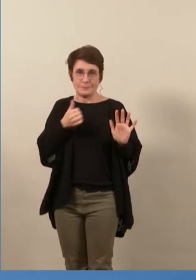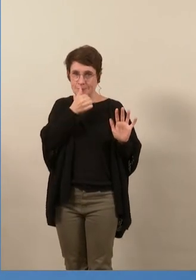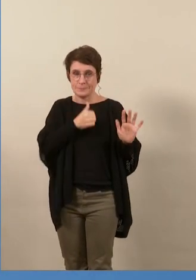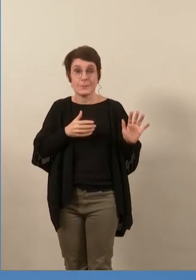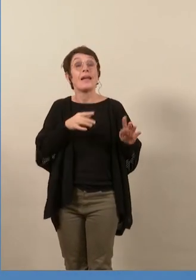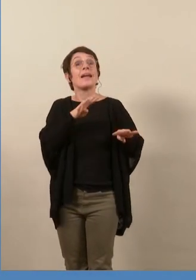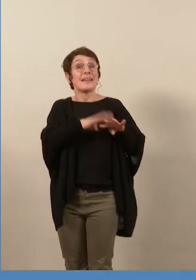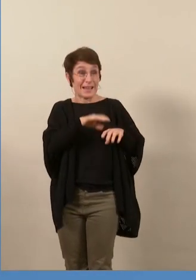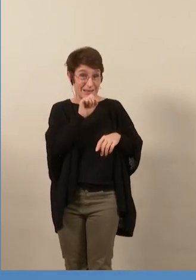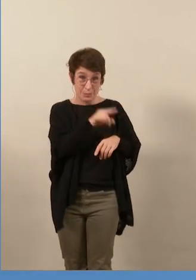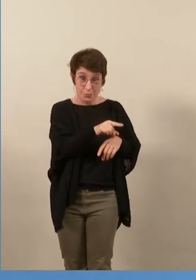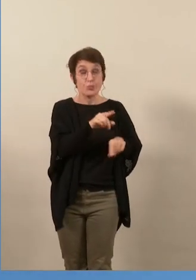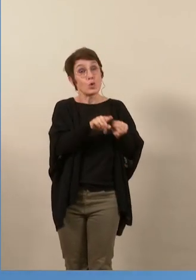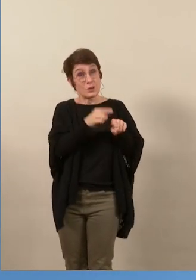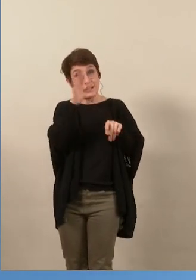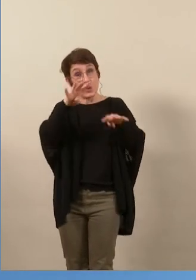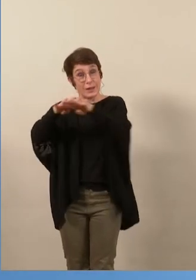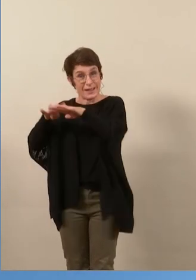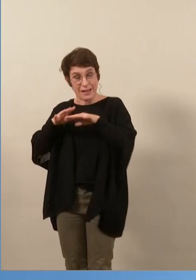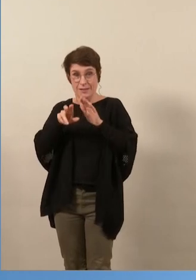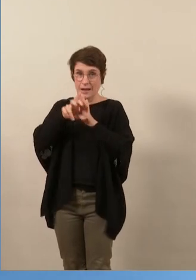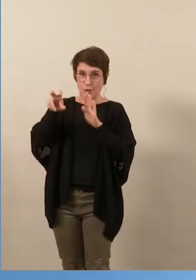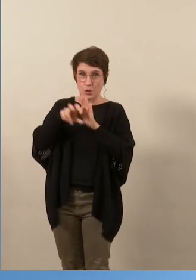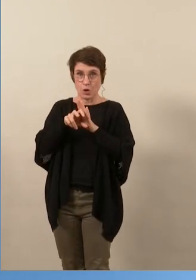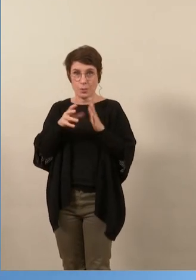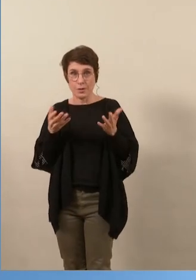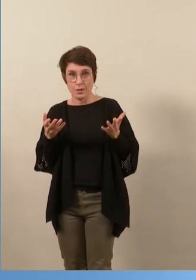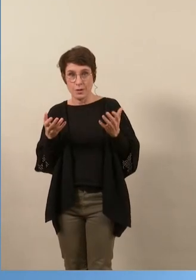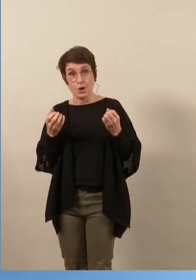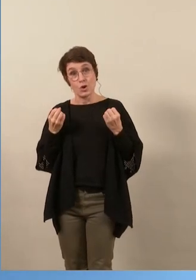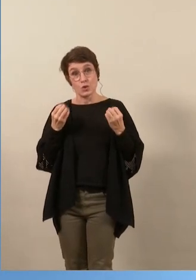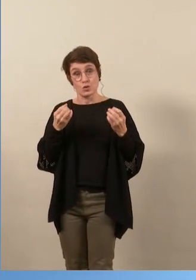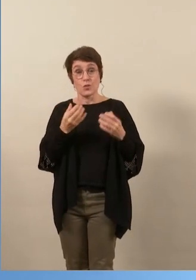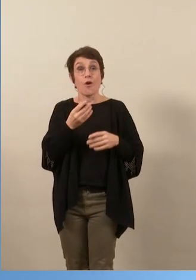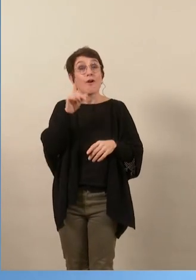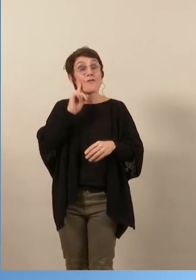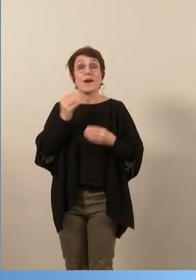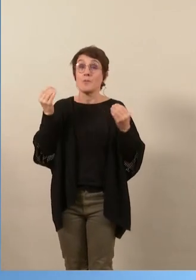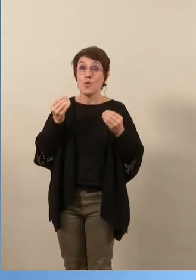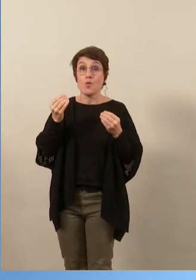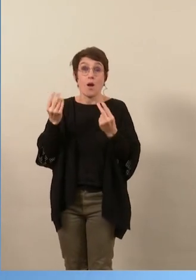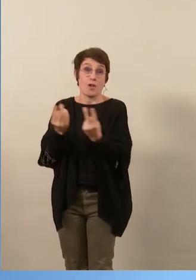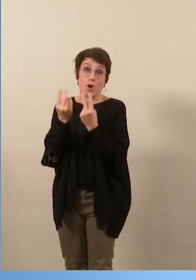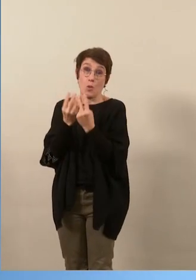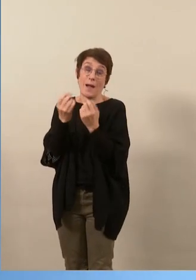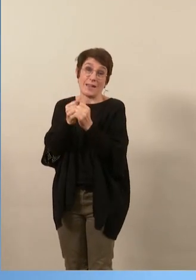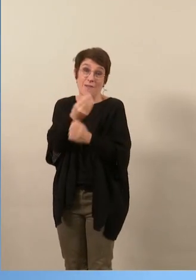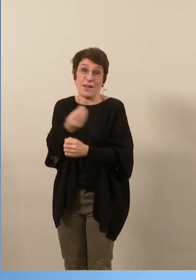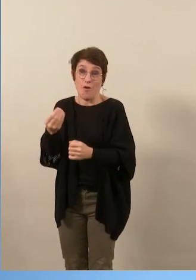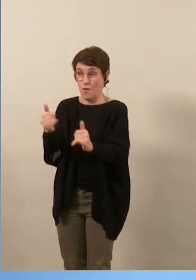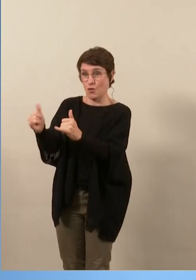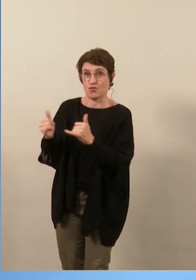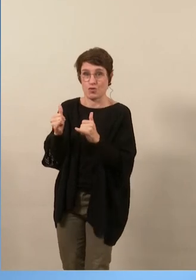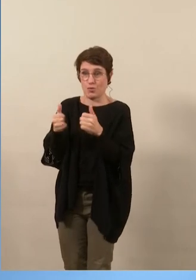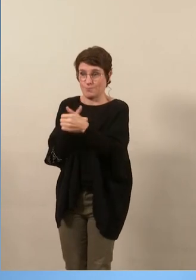dans d'autres surgrenoble quand vous voyez des femmes sur l'espace public elles sont dans les parcs avec les enfants pour jouer et elles sont